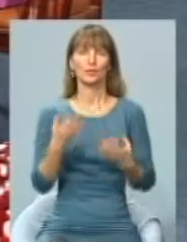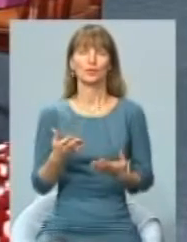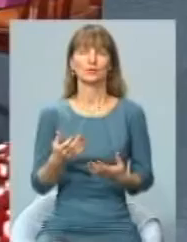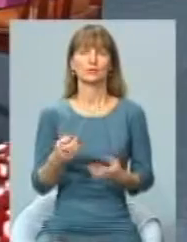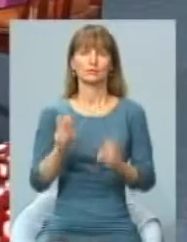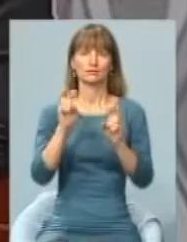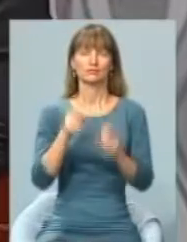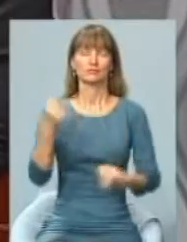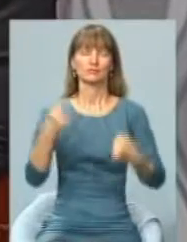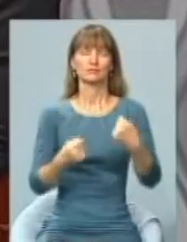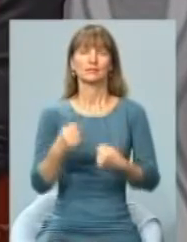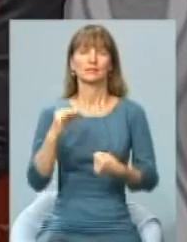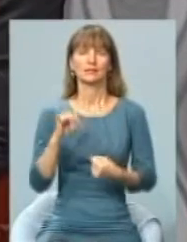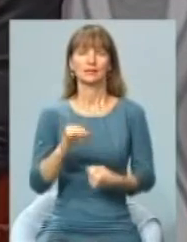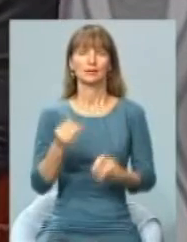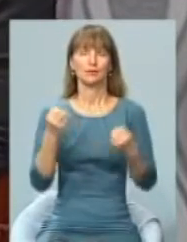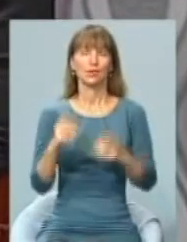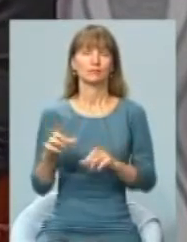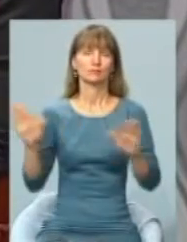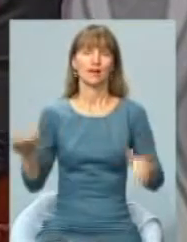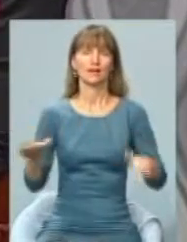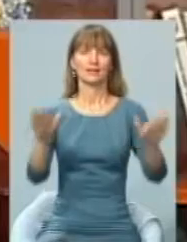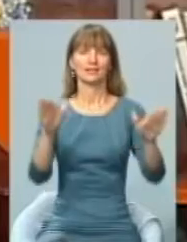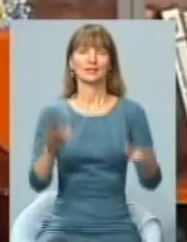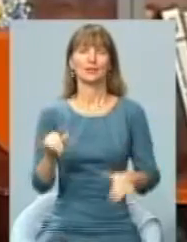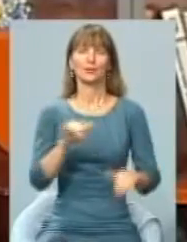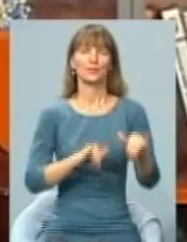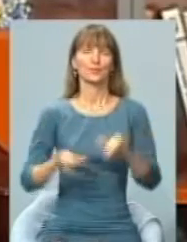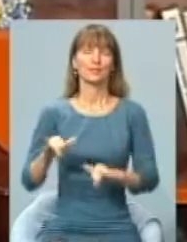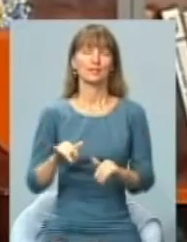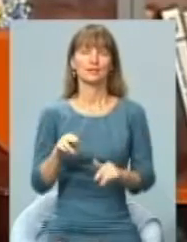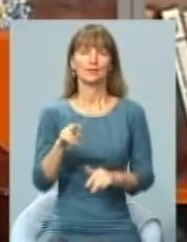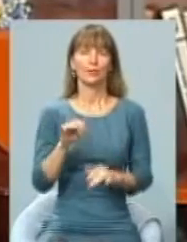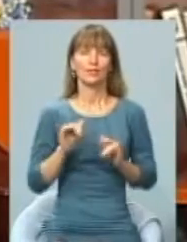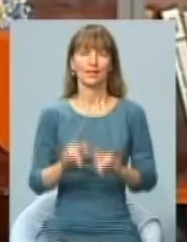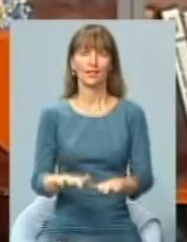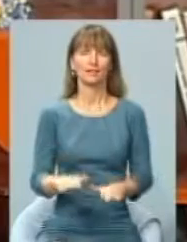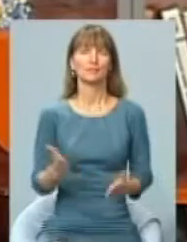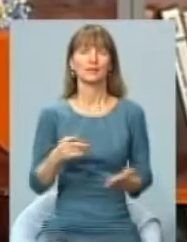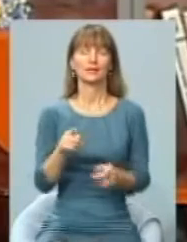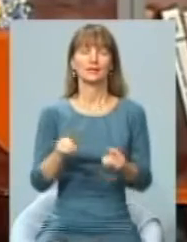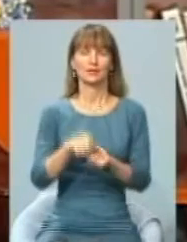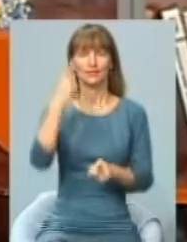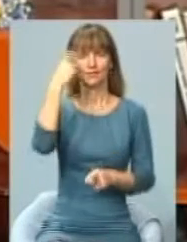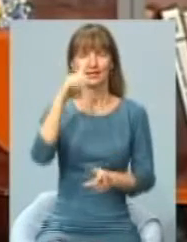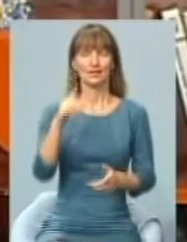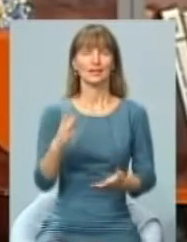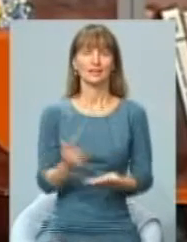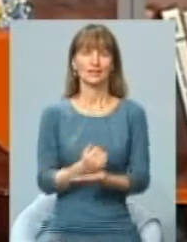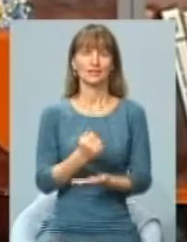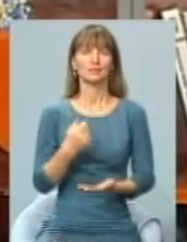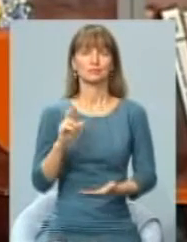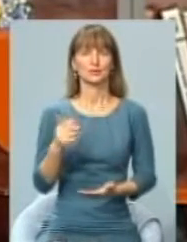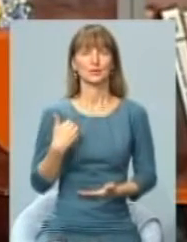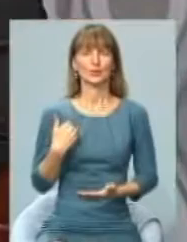сісти за кермо свого автомобіля і просто полетіти у кудись у справах. Угу. Як тобі такий винахід? Хотілося б